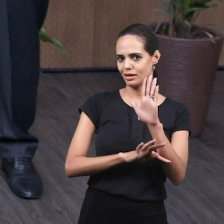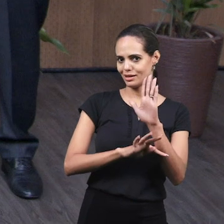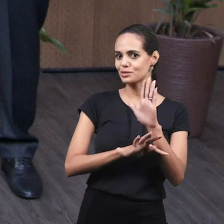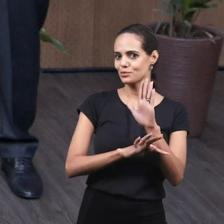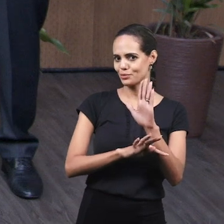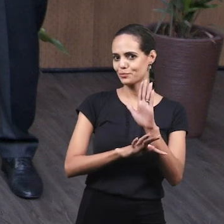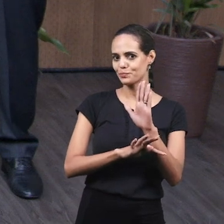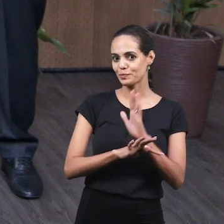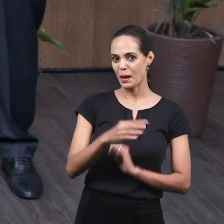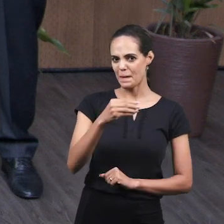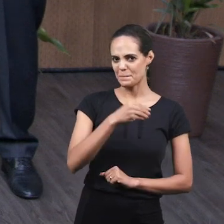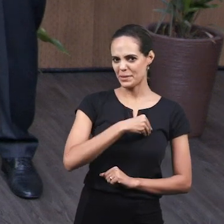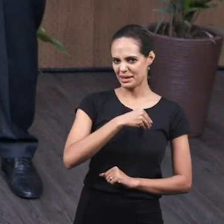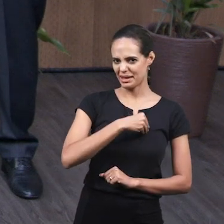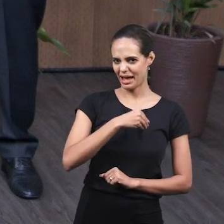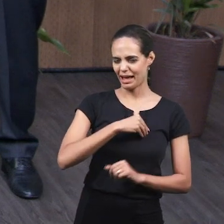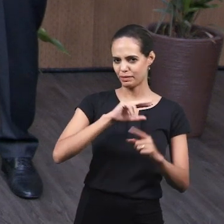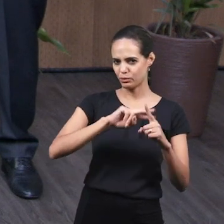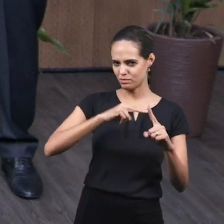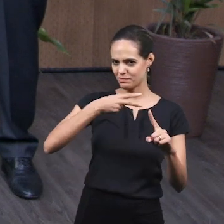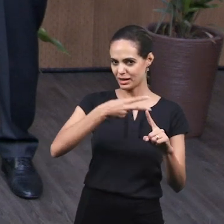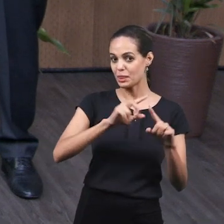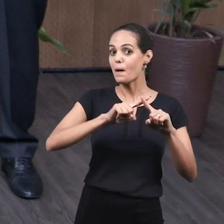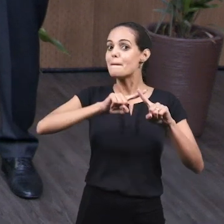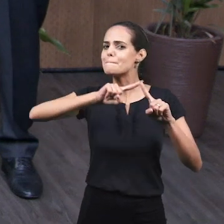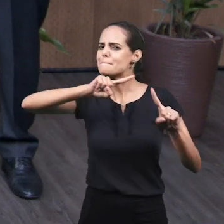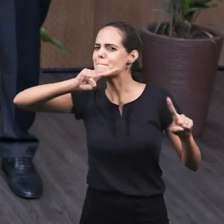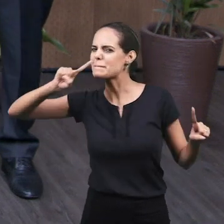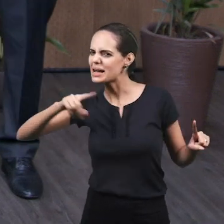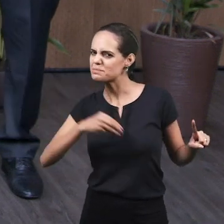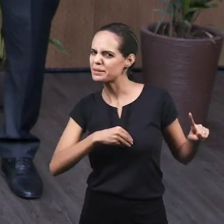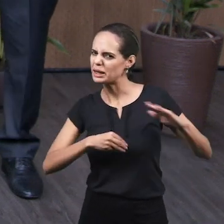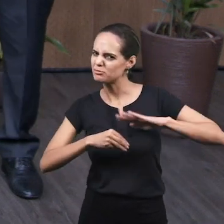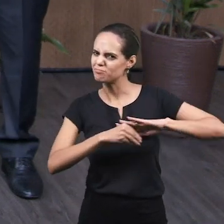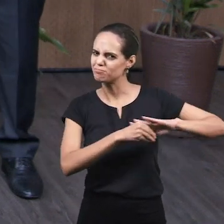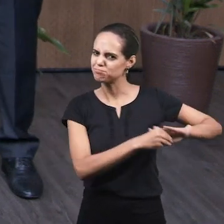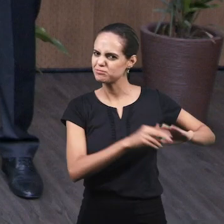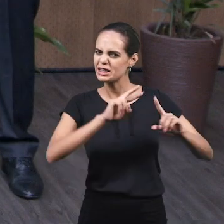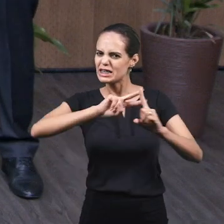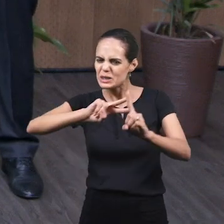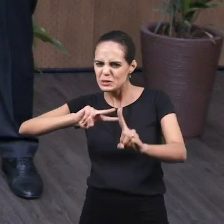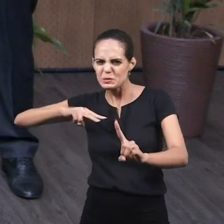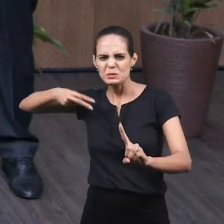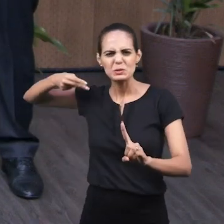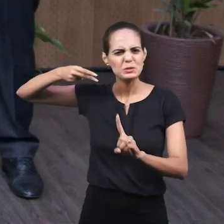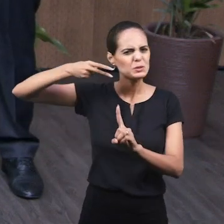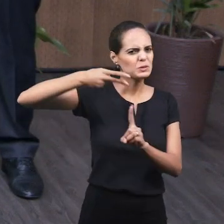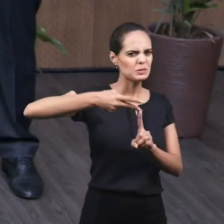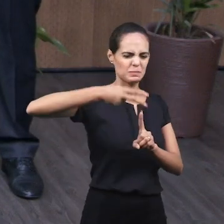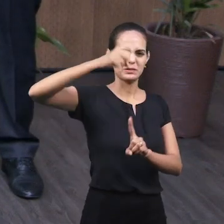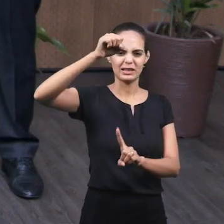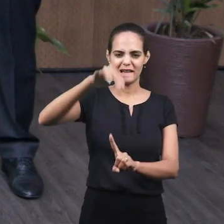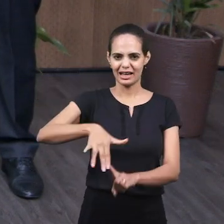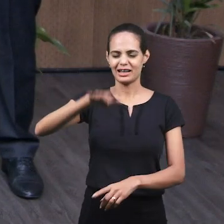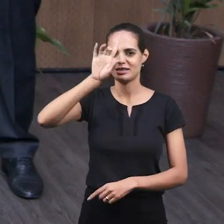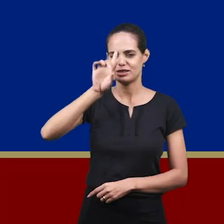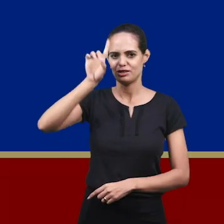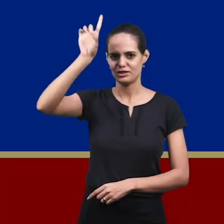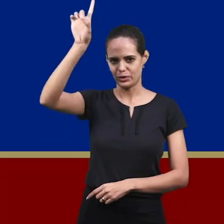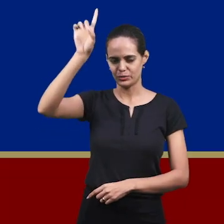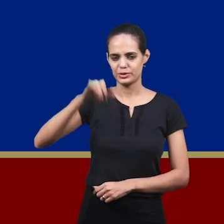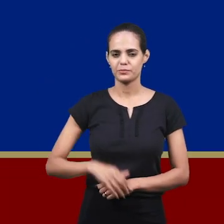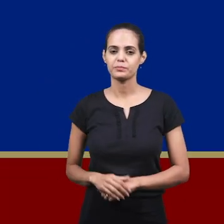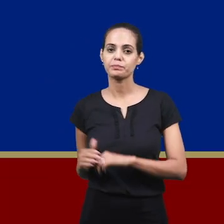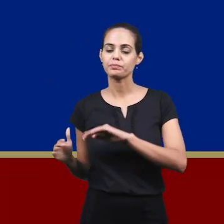abondé, la grâce a superabondé, la grâce de Dieu. Luiz Rocha, de São Paulo,